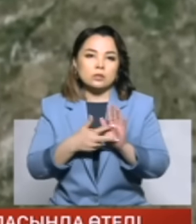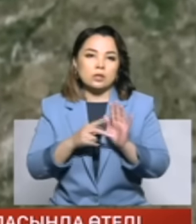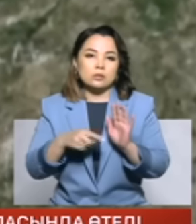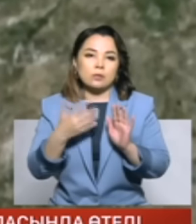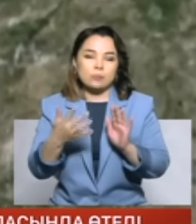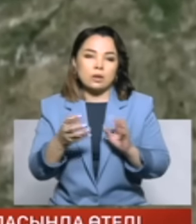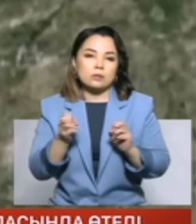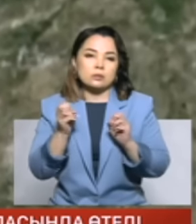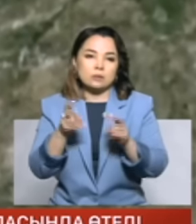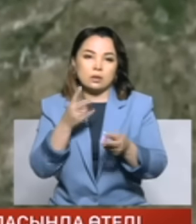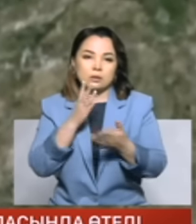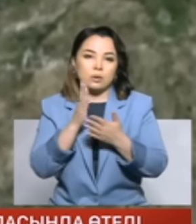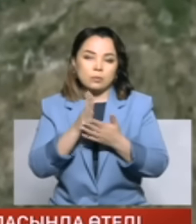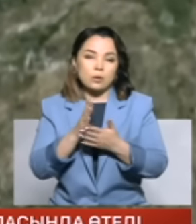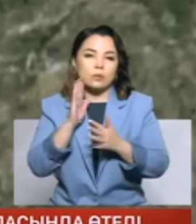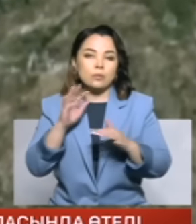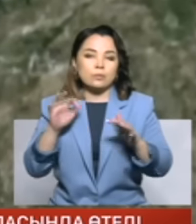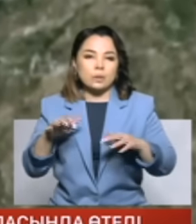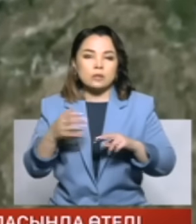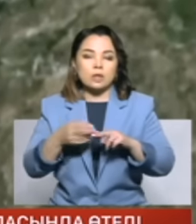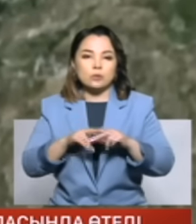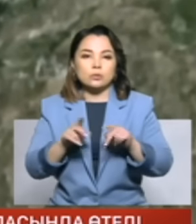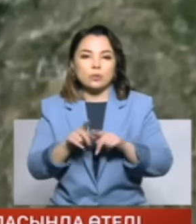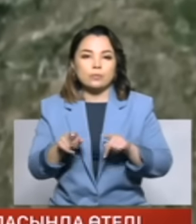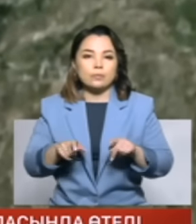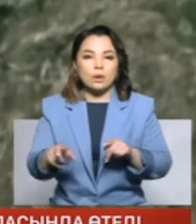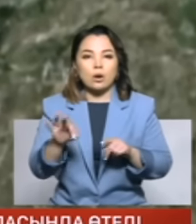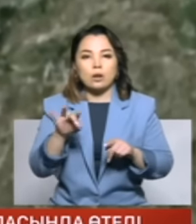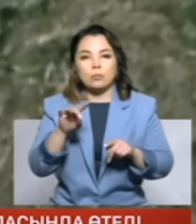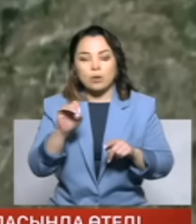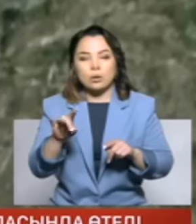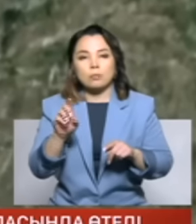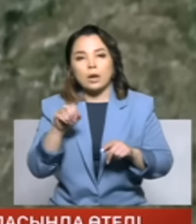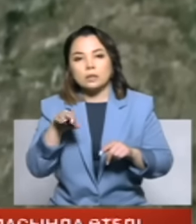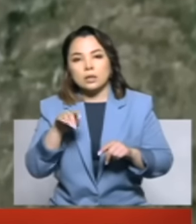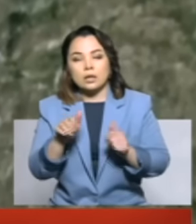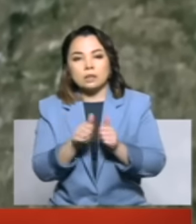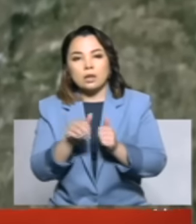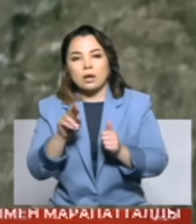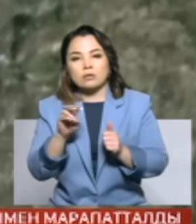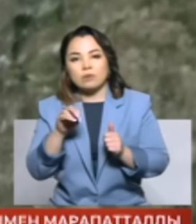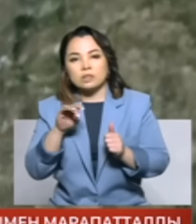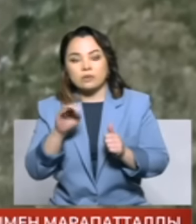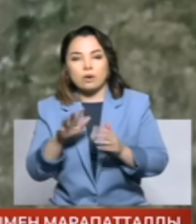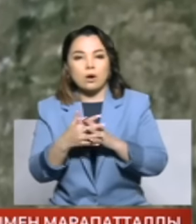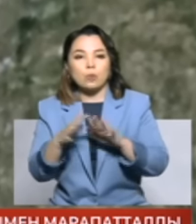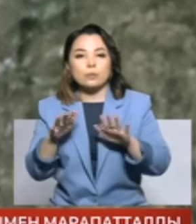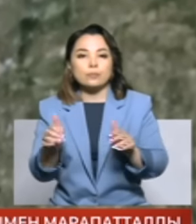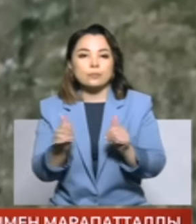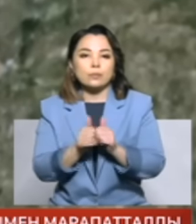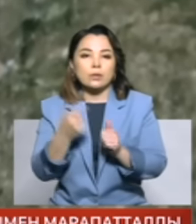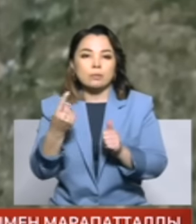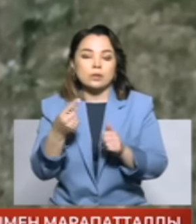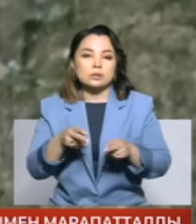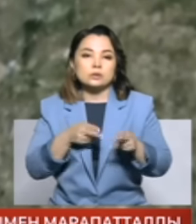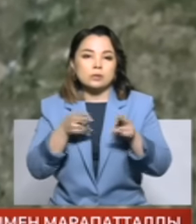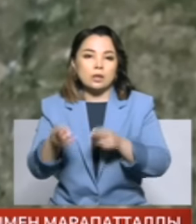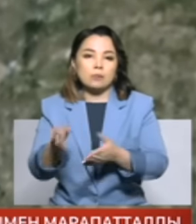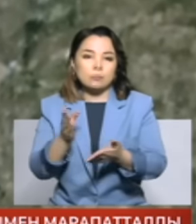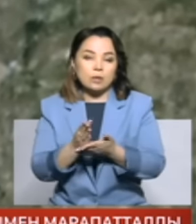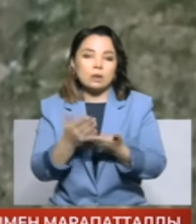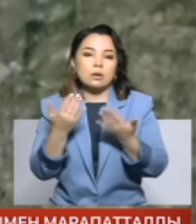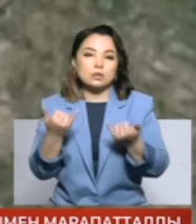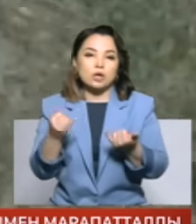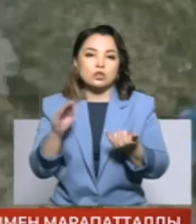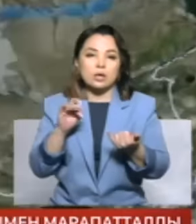болып саналады. Нөпір су алдымен Орынборға шекаралас жатқан Бәйтерек ауданындағы Январцева ауылына бірінші болып жетеді. Елді